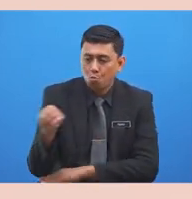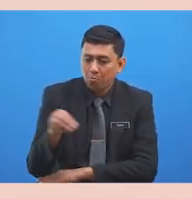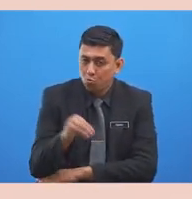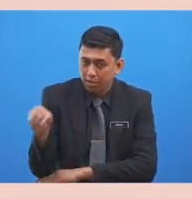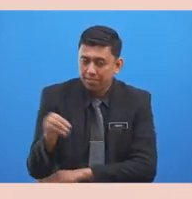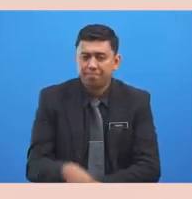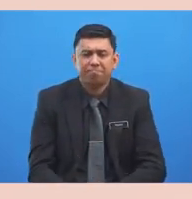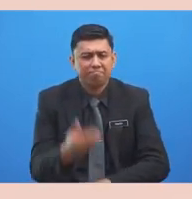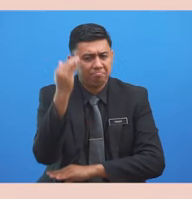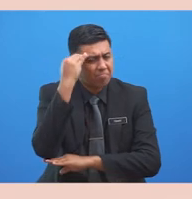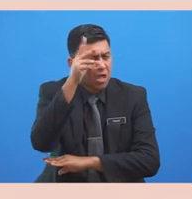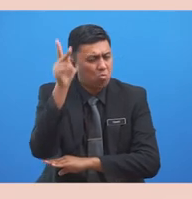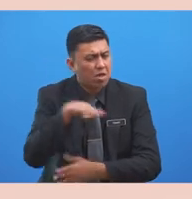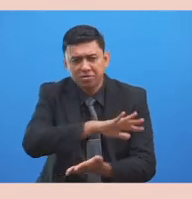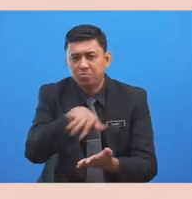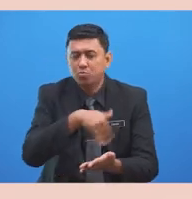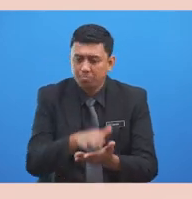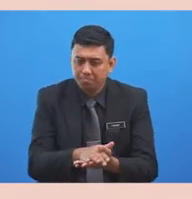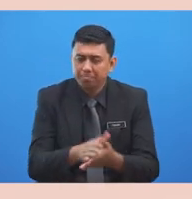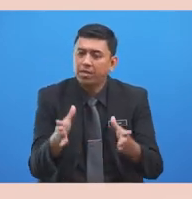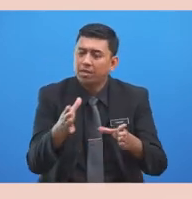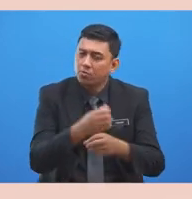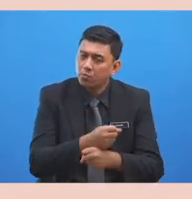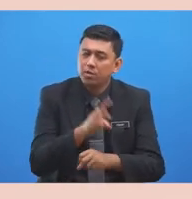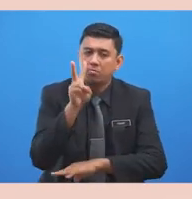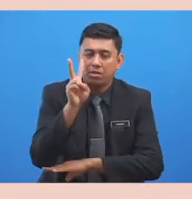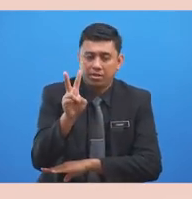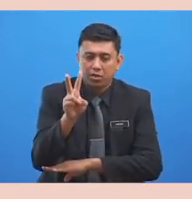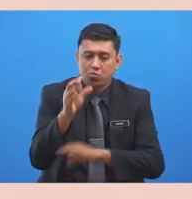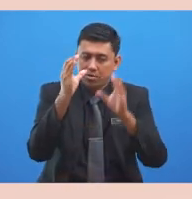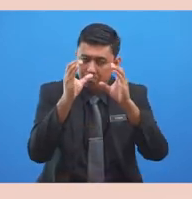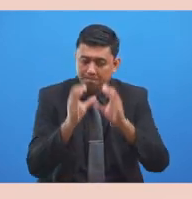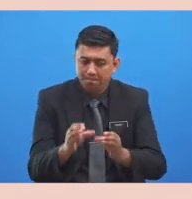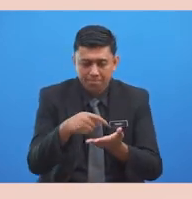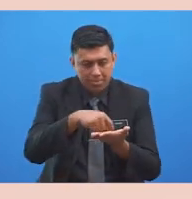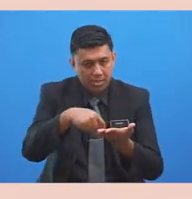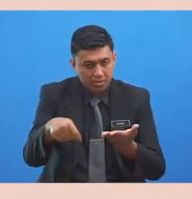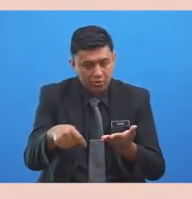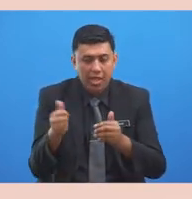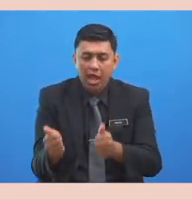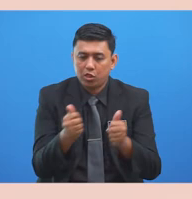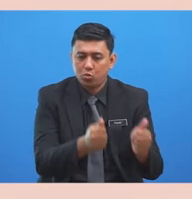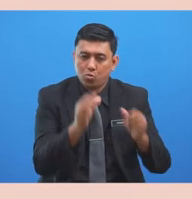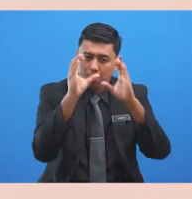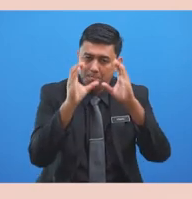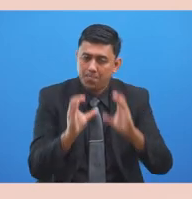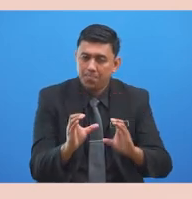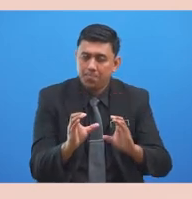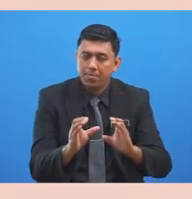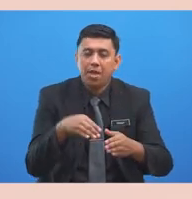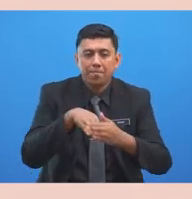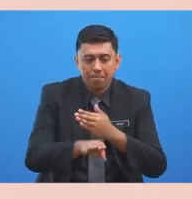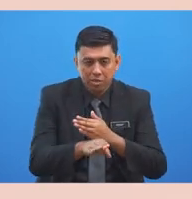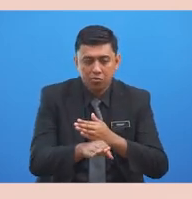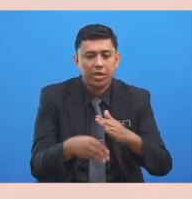Murid-murid, tahukah anda semua terdapat dua kaedah penulisan atau cara untuk